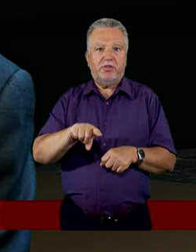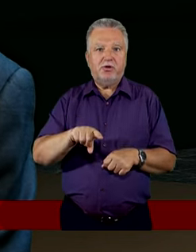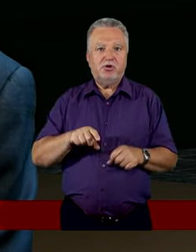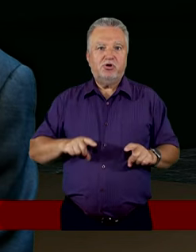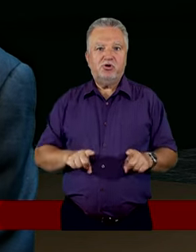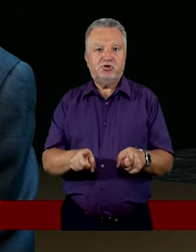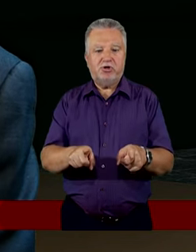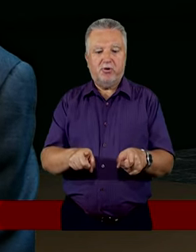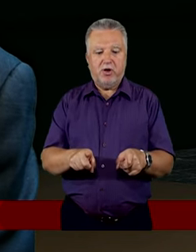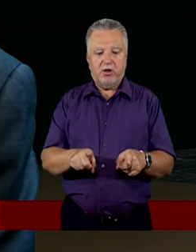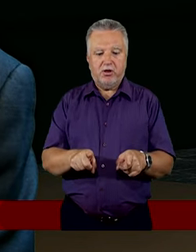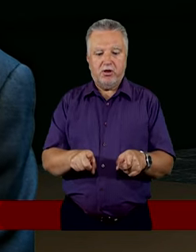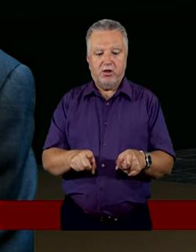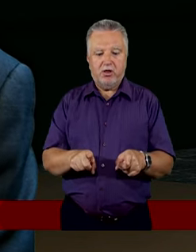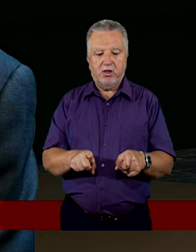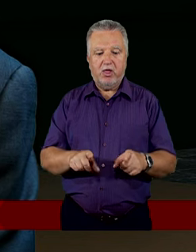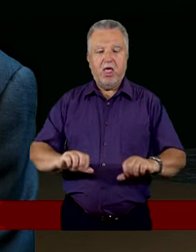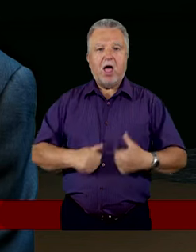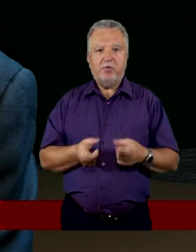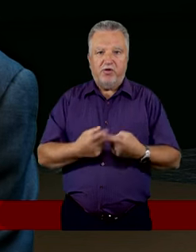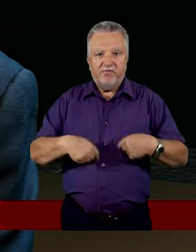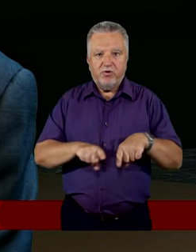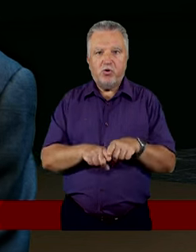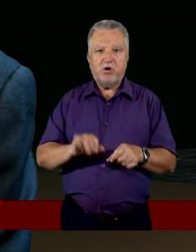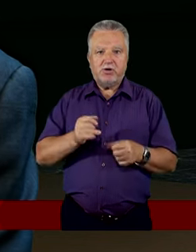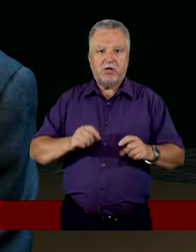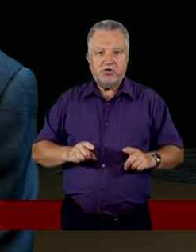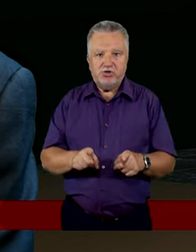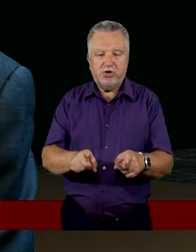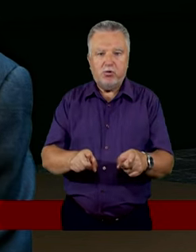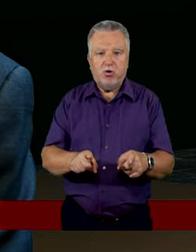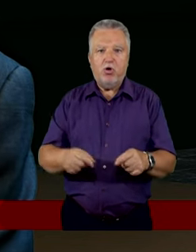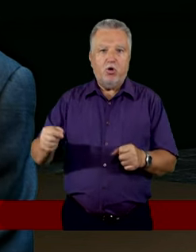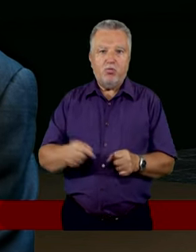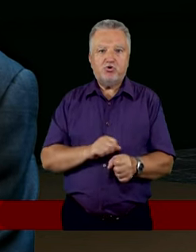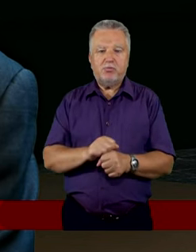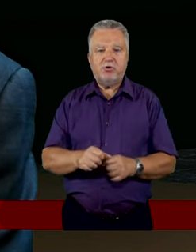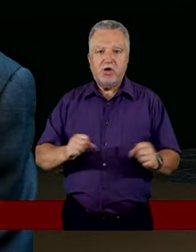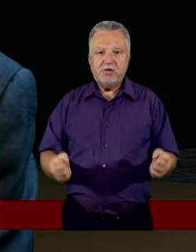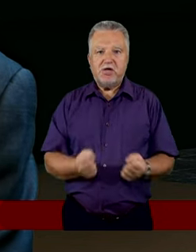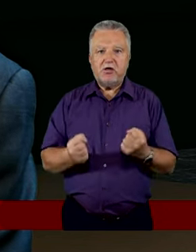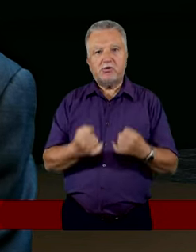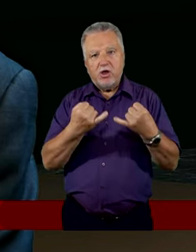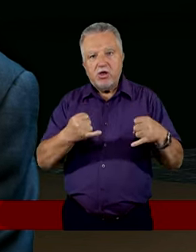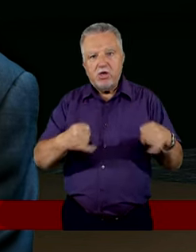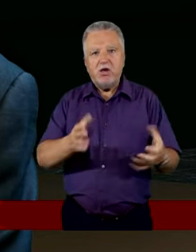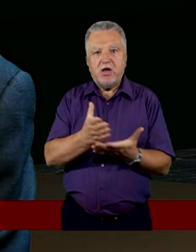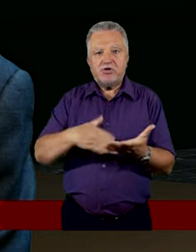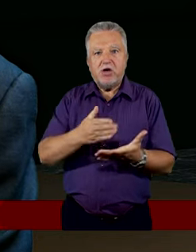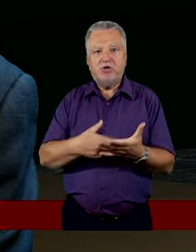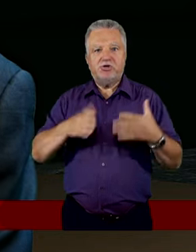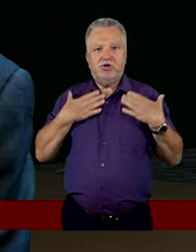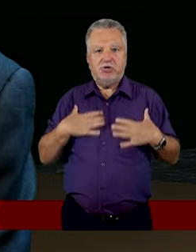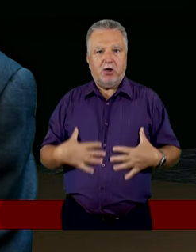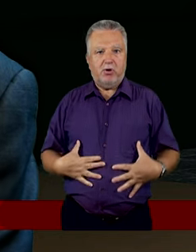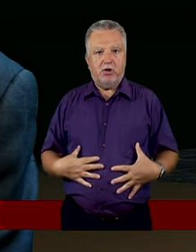dzieła, tylko żeby wykonać pewne dzieło, muszą być zaangażowane inne części